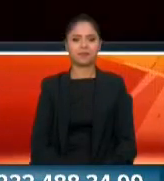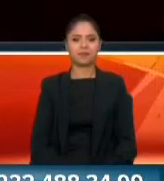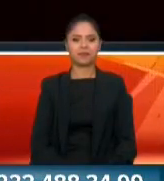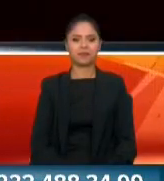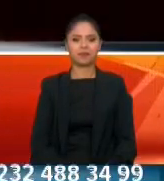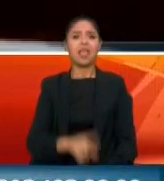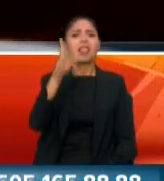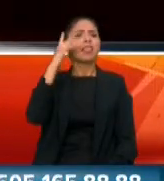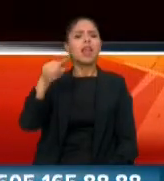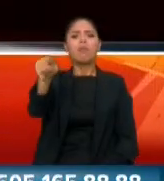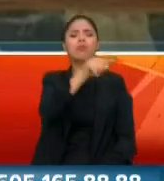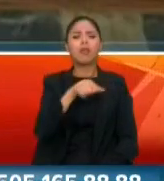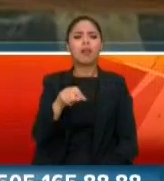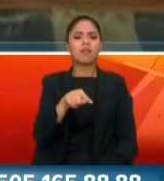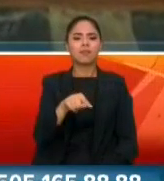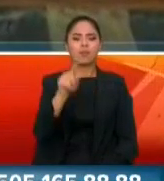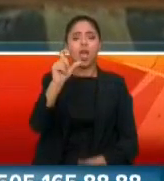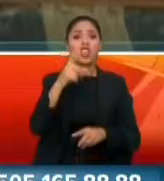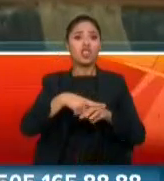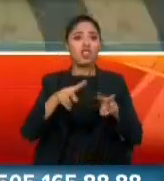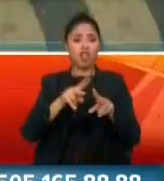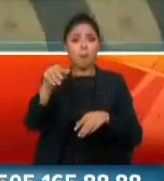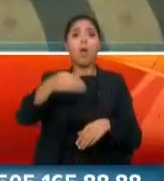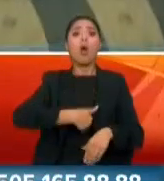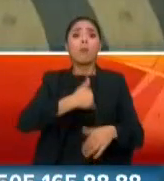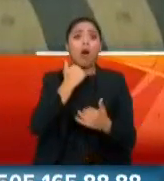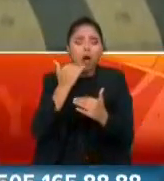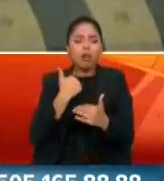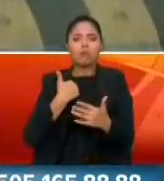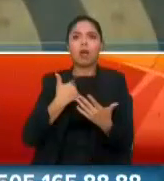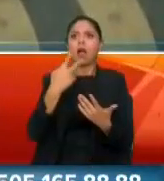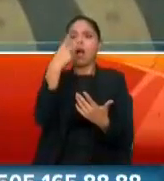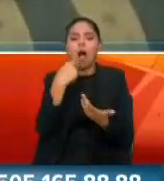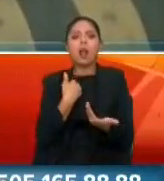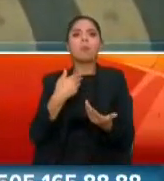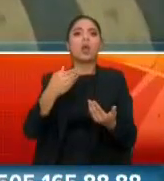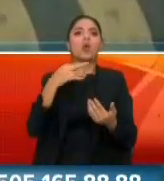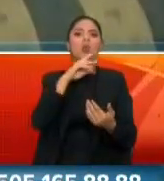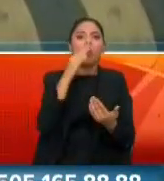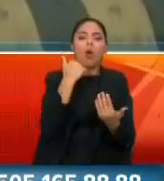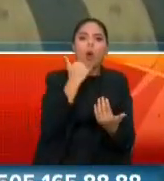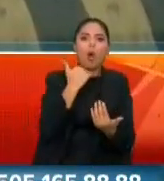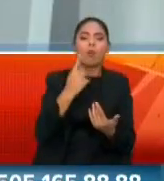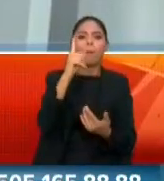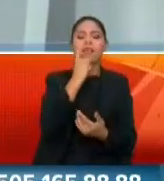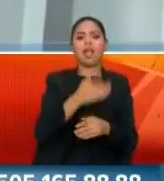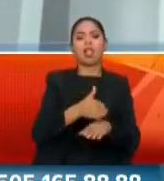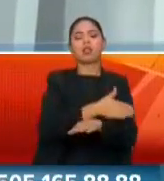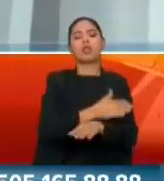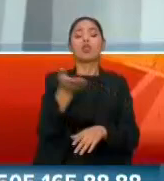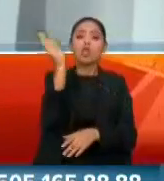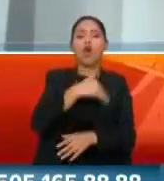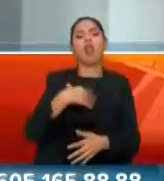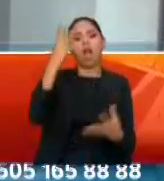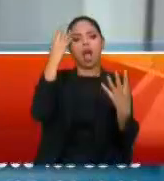Deli bunlar. Tabii Cem Yılmaz'ı güldüremeyince ağlamadığımı, gülmediğimi bir yıl sonra ortaya çıktı bu. Engin